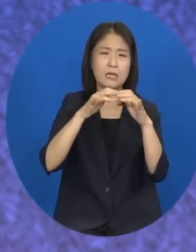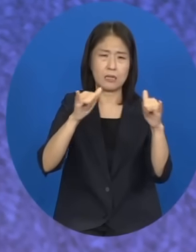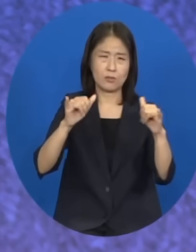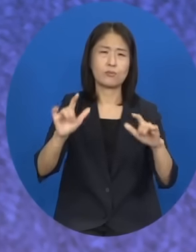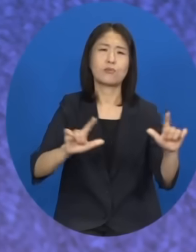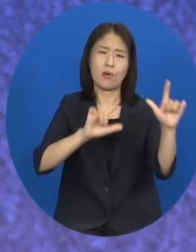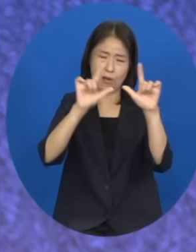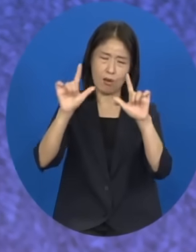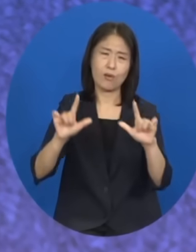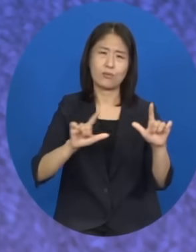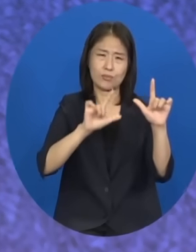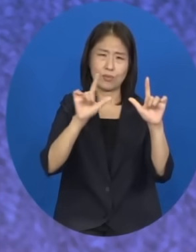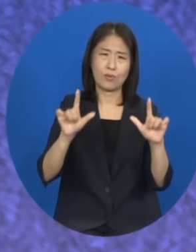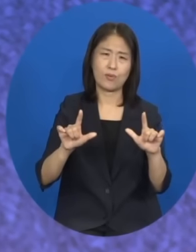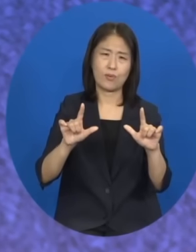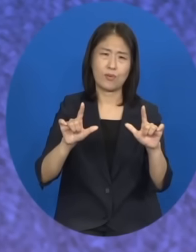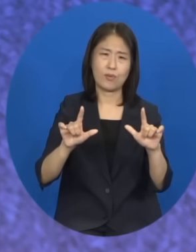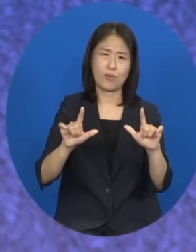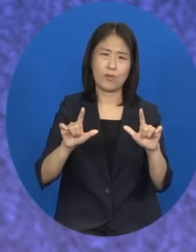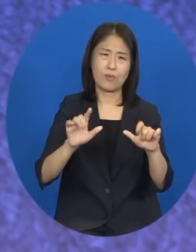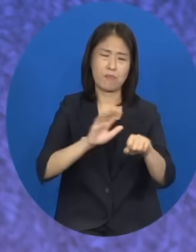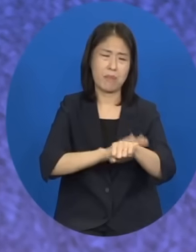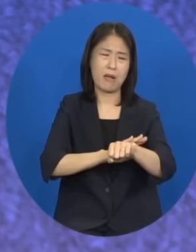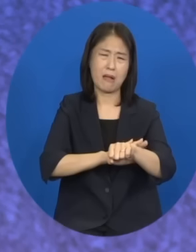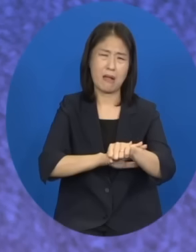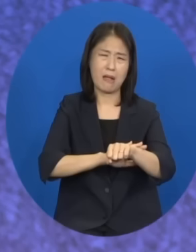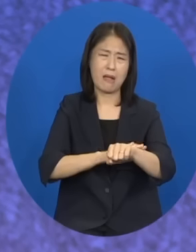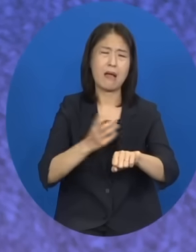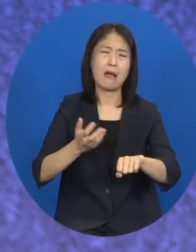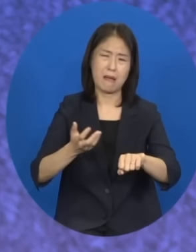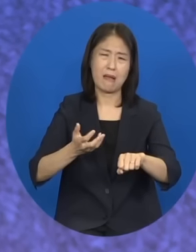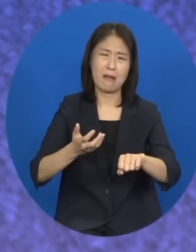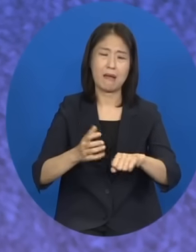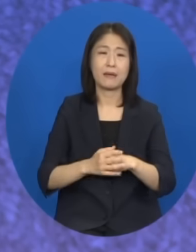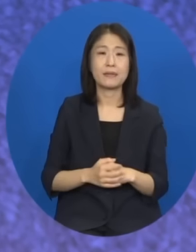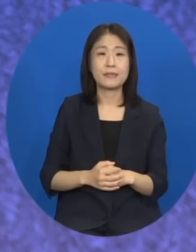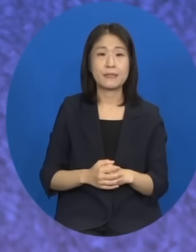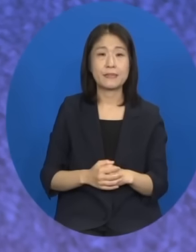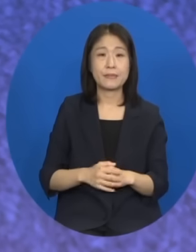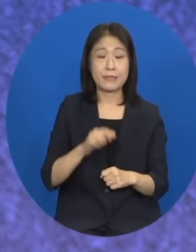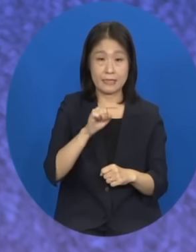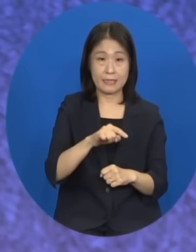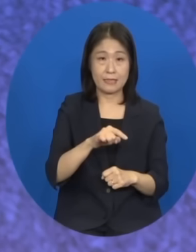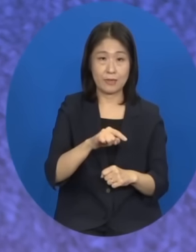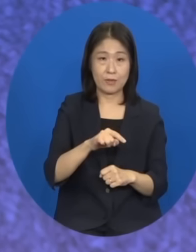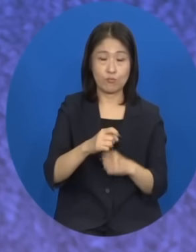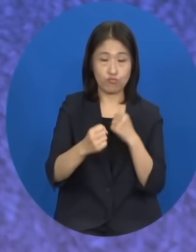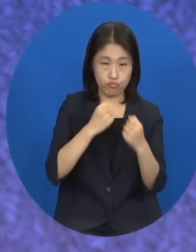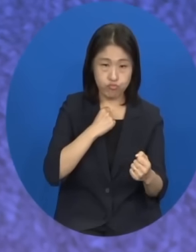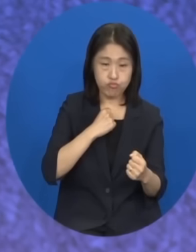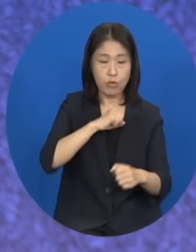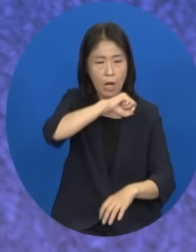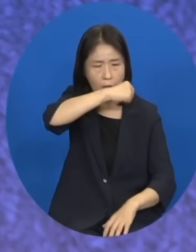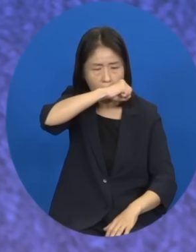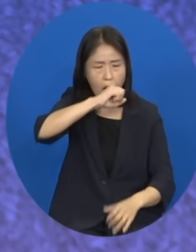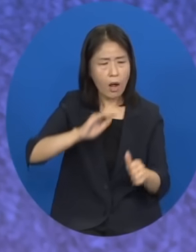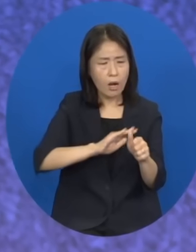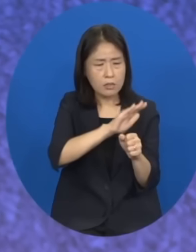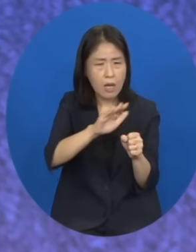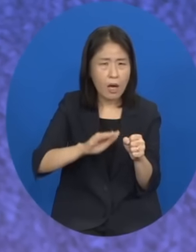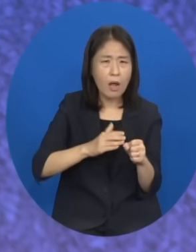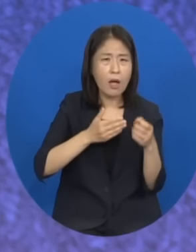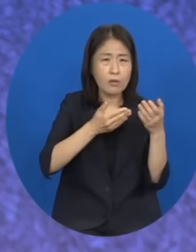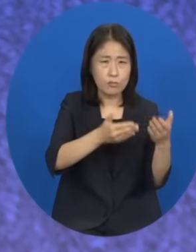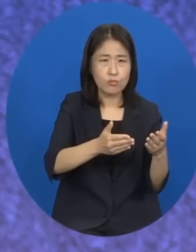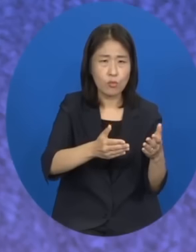팔을 제대로 쓰지 못하는 그런 가운데도 아프리카를 그렇게 사랑하고 아프리카에 복음을